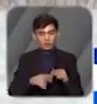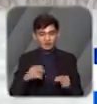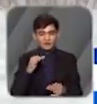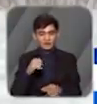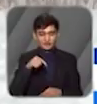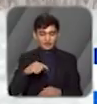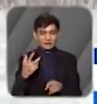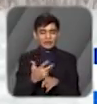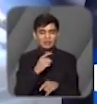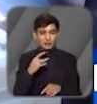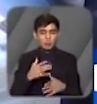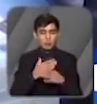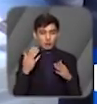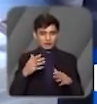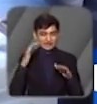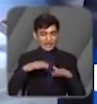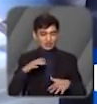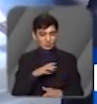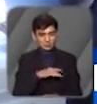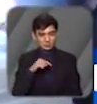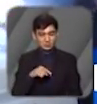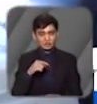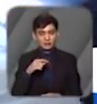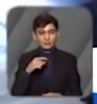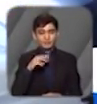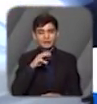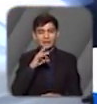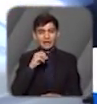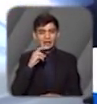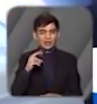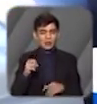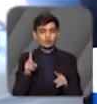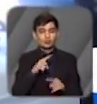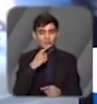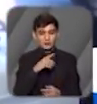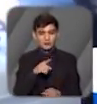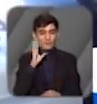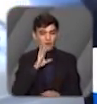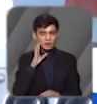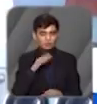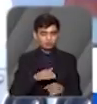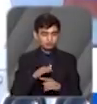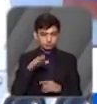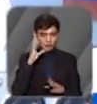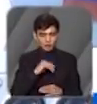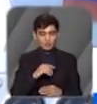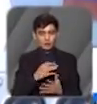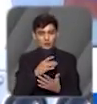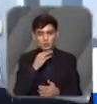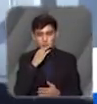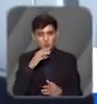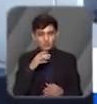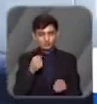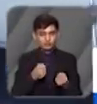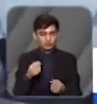қар үш есе көп жауған. Үш трекл бар. Ол трекілді не деген сөз? Ол суда да өтетін, сазда да